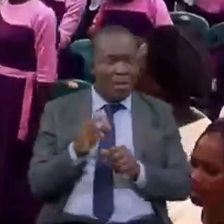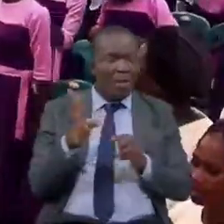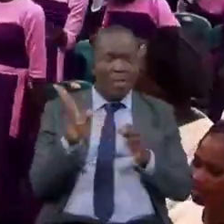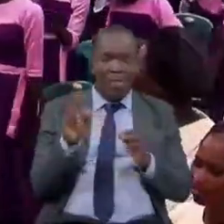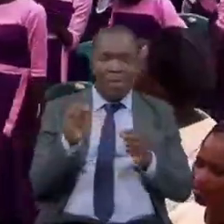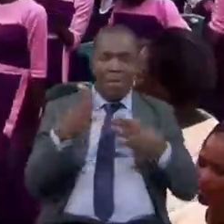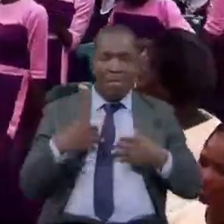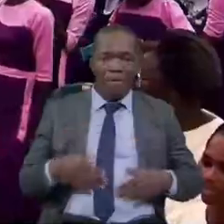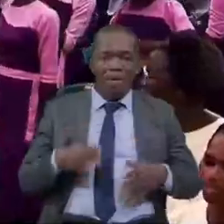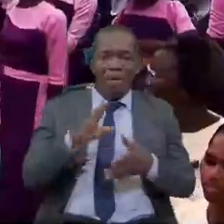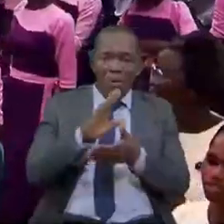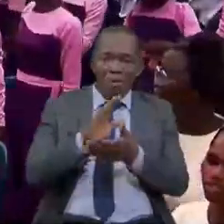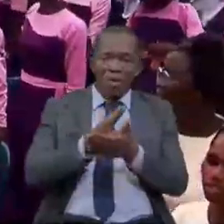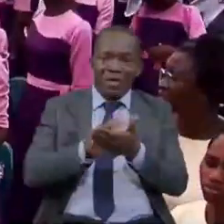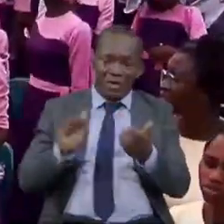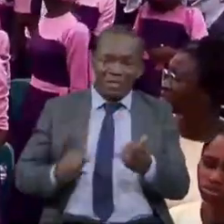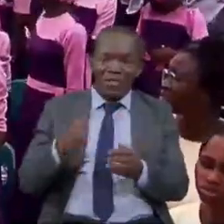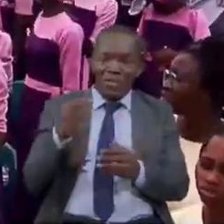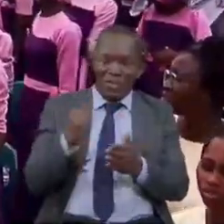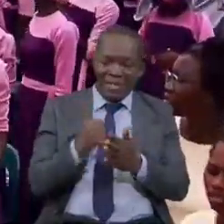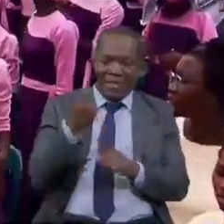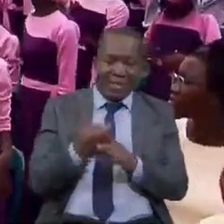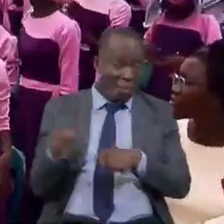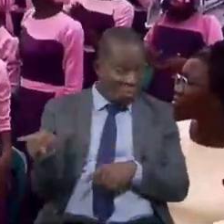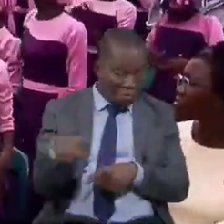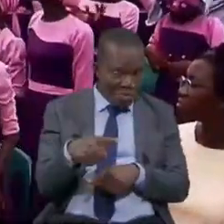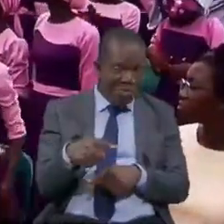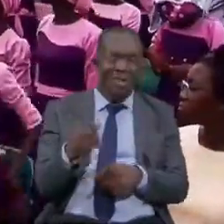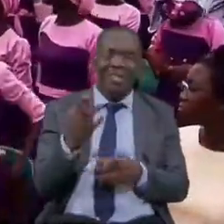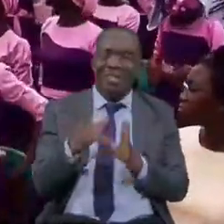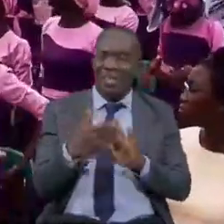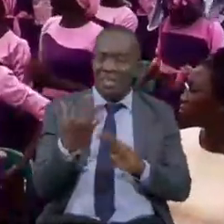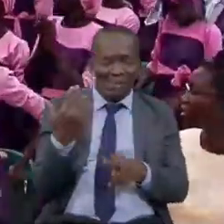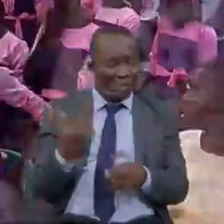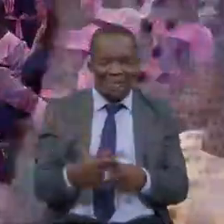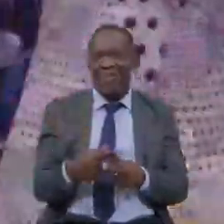la moindre part de tes bénédictions au